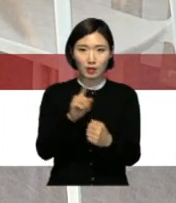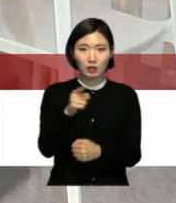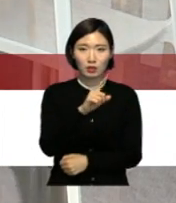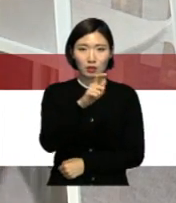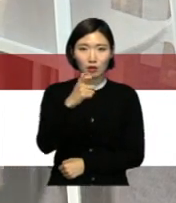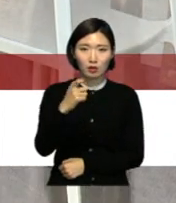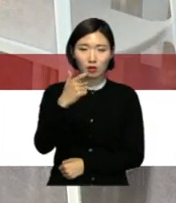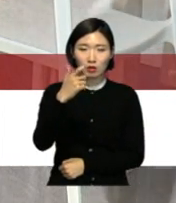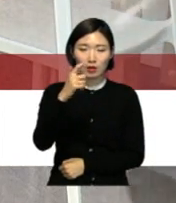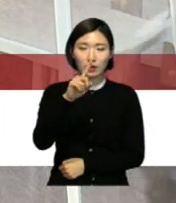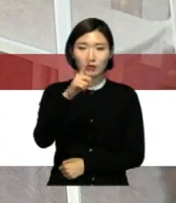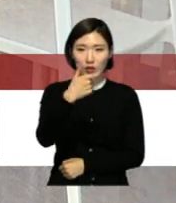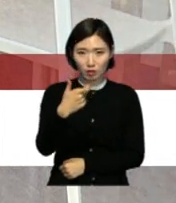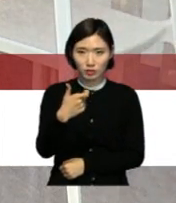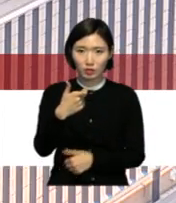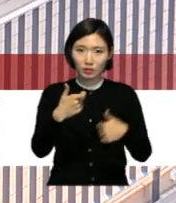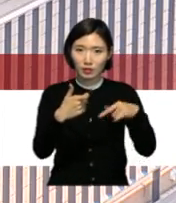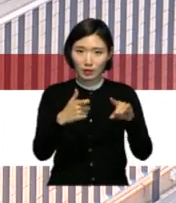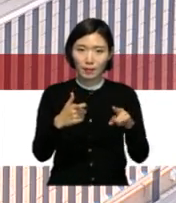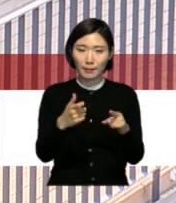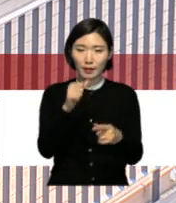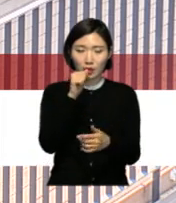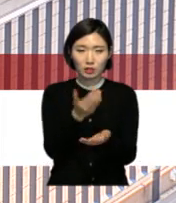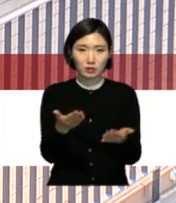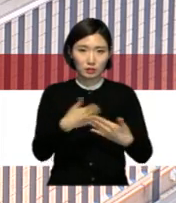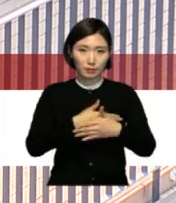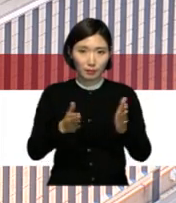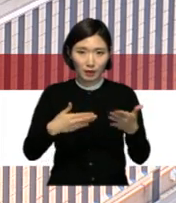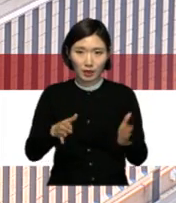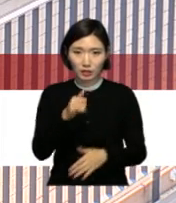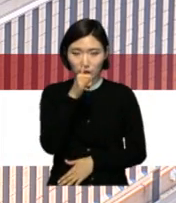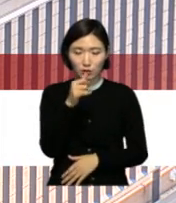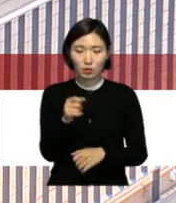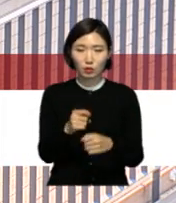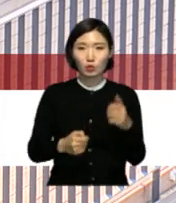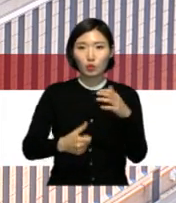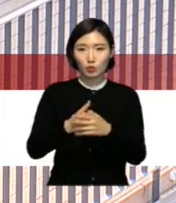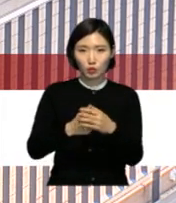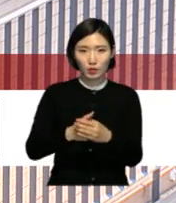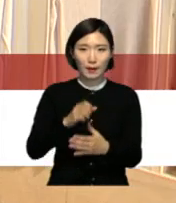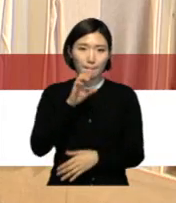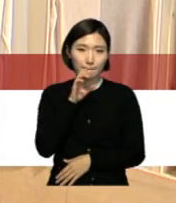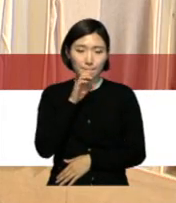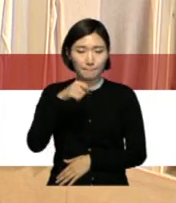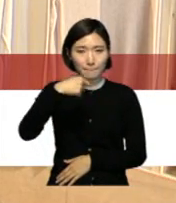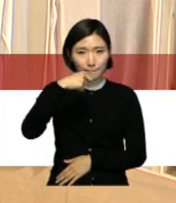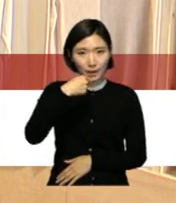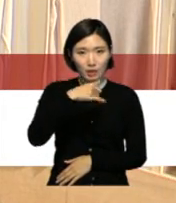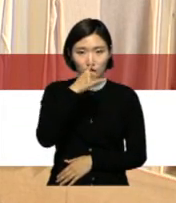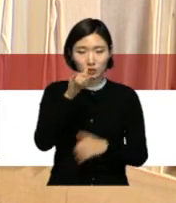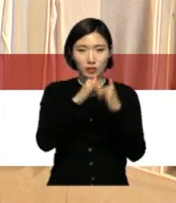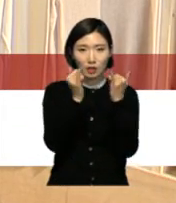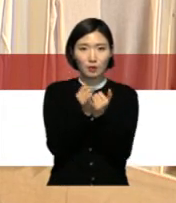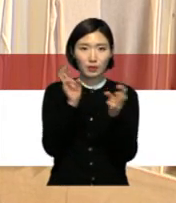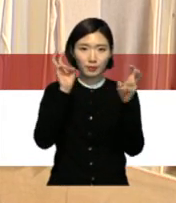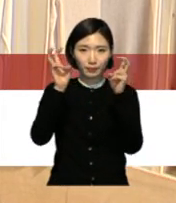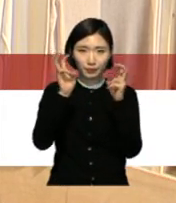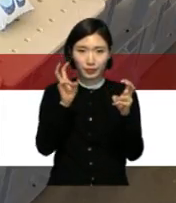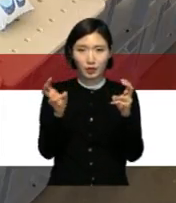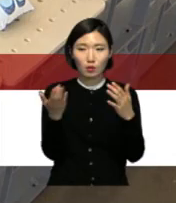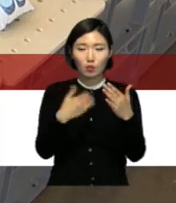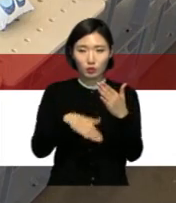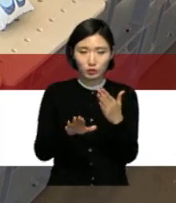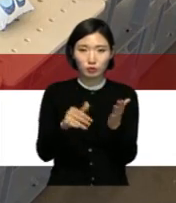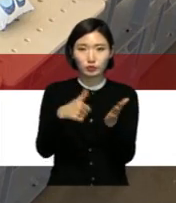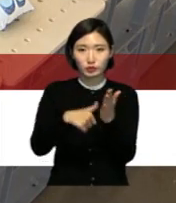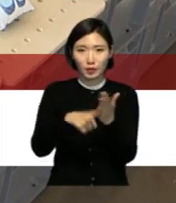116개의 컨테이너가 자리하고 있습니다. 여기엔 특색 있는 카페와 레스토랑이 있고 사회적 기업과 공정무역